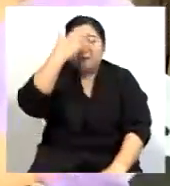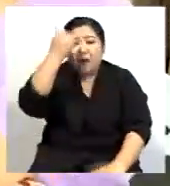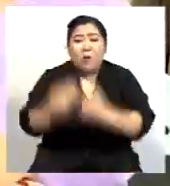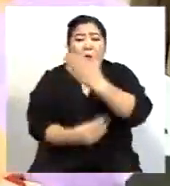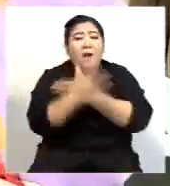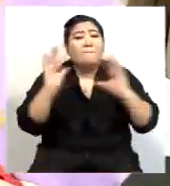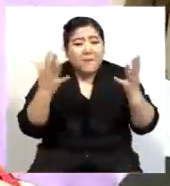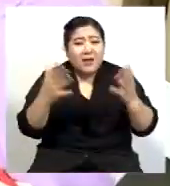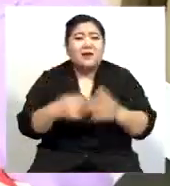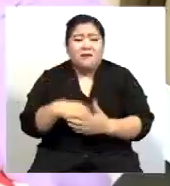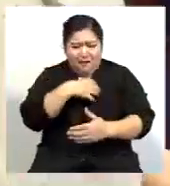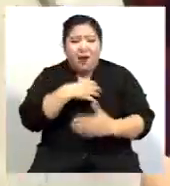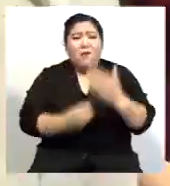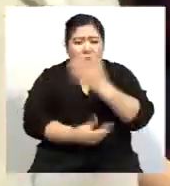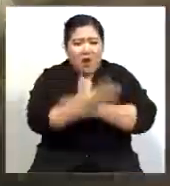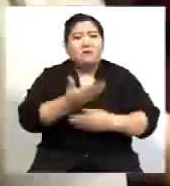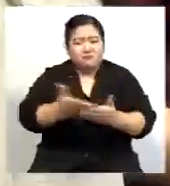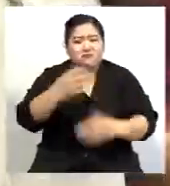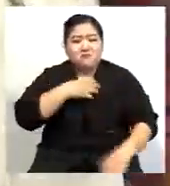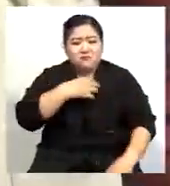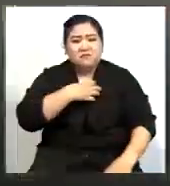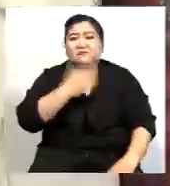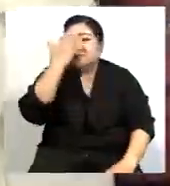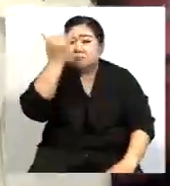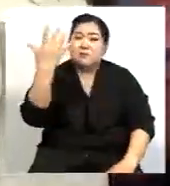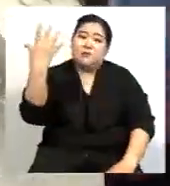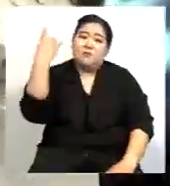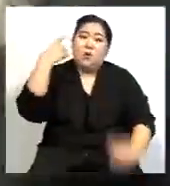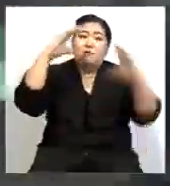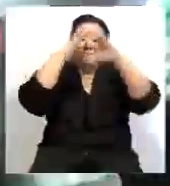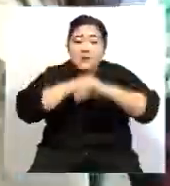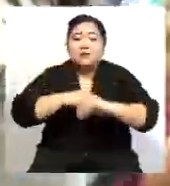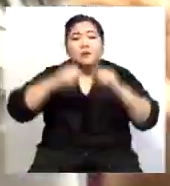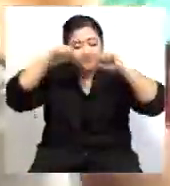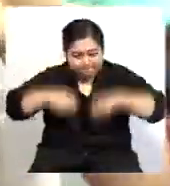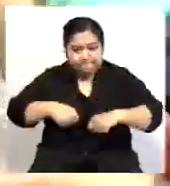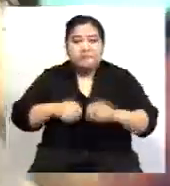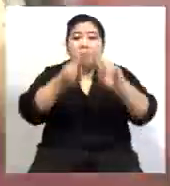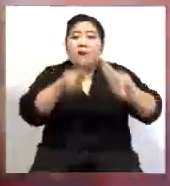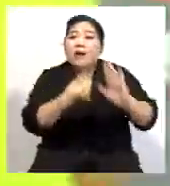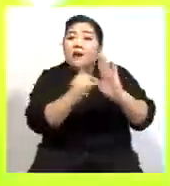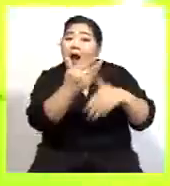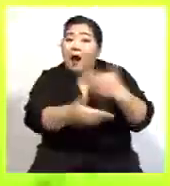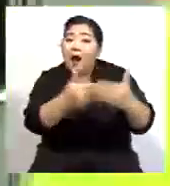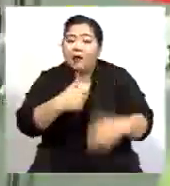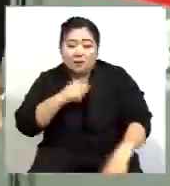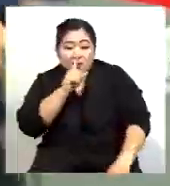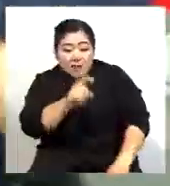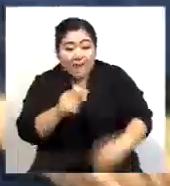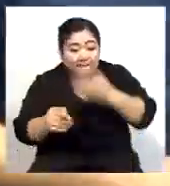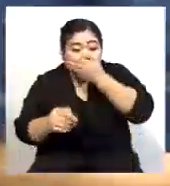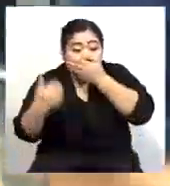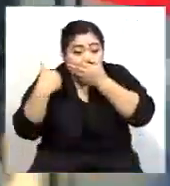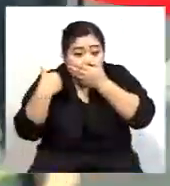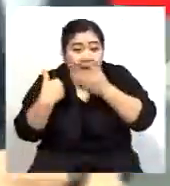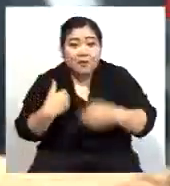าสได้ไปแล้วถ้ามีโอกาสดิฉันจะต้องไปจริงๆเมื่อคืนเนี่ยคือตัดสินใจลองเดินไปที่ร้านขายยาแถวบ้าน มีไหม มีตอนแรกคิ